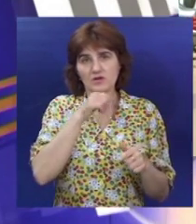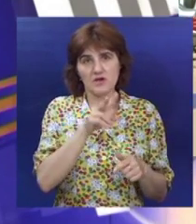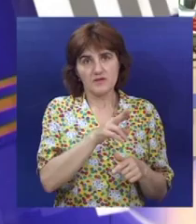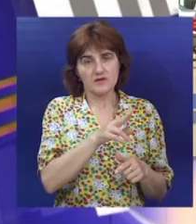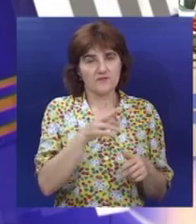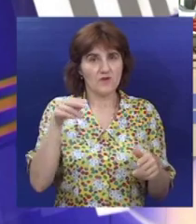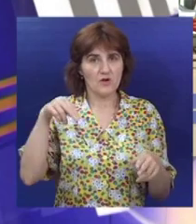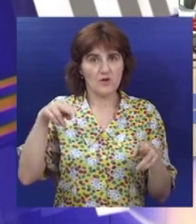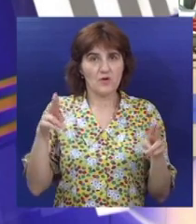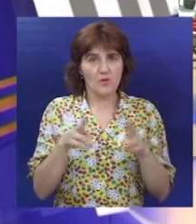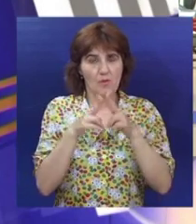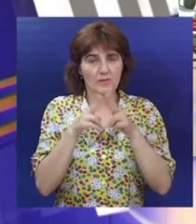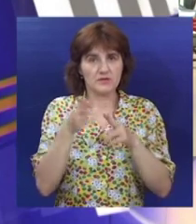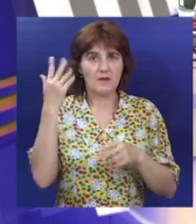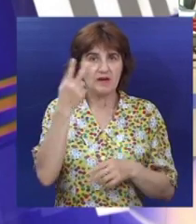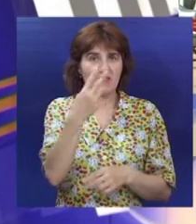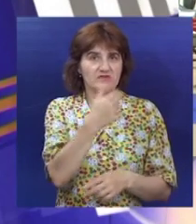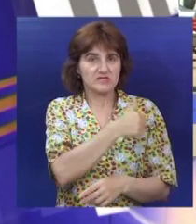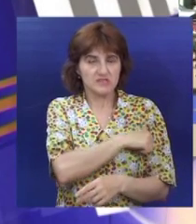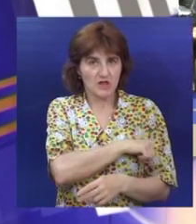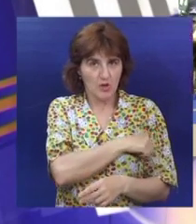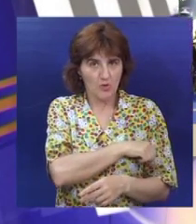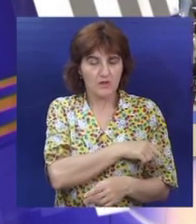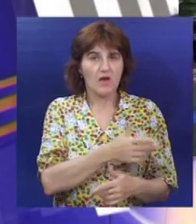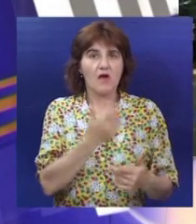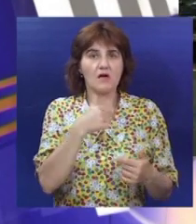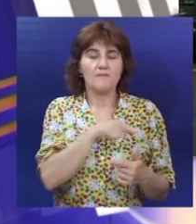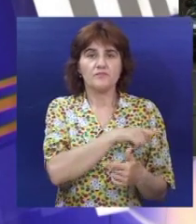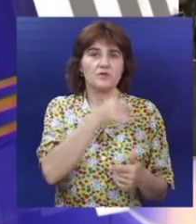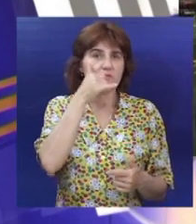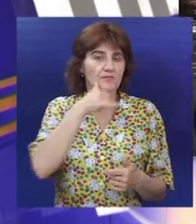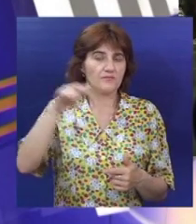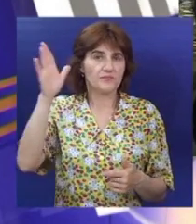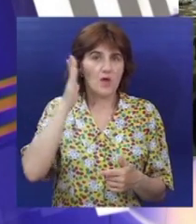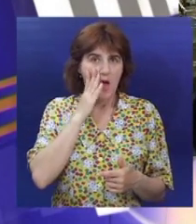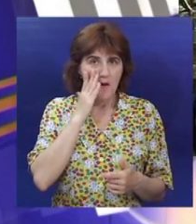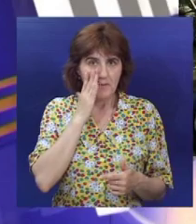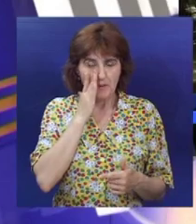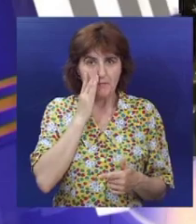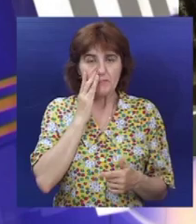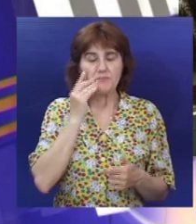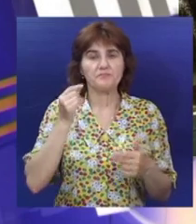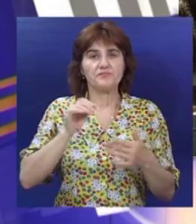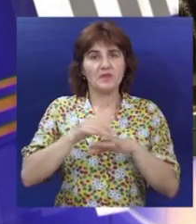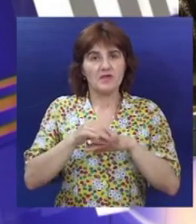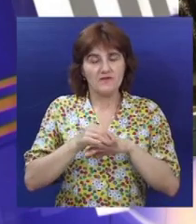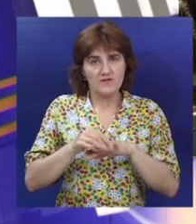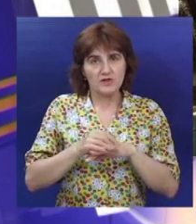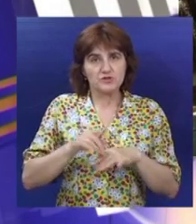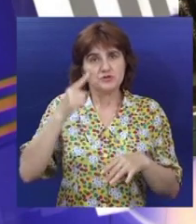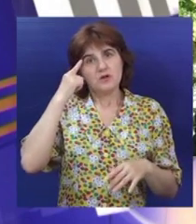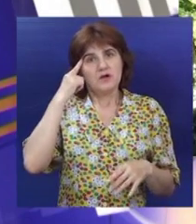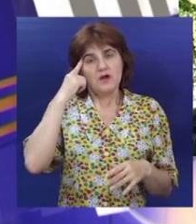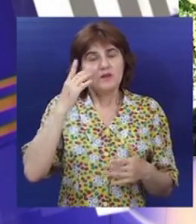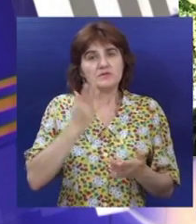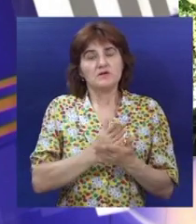Berislav i Toši upoznali su se pre 20 godina samo nekoliko dana nakon što se Berislav preselio u Kaliforniju. Nedugo zatim oni su se venčali i još